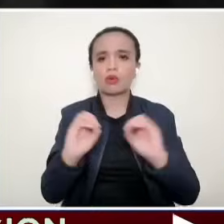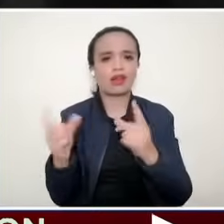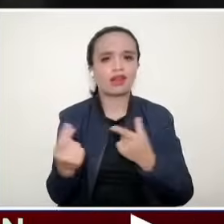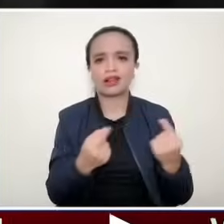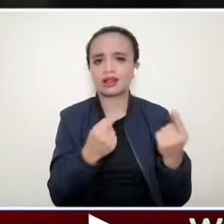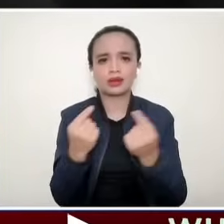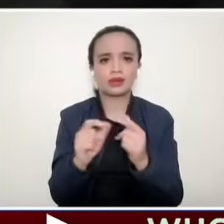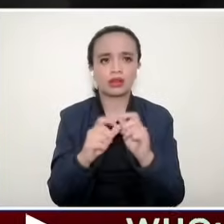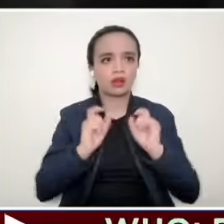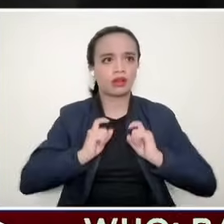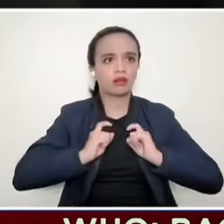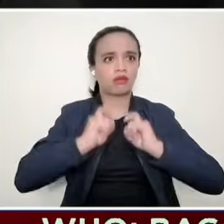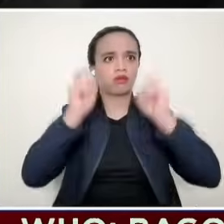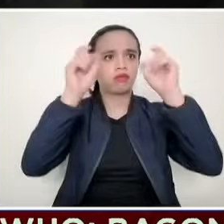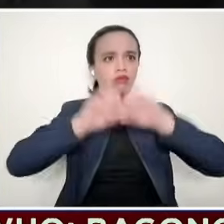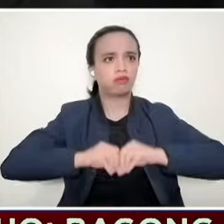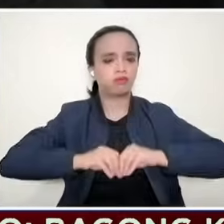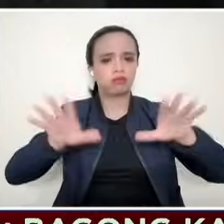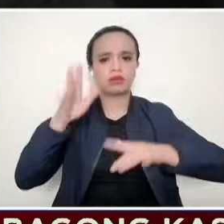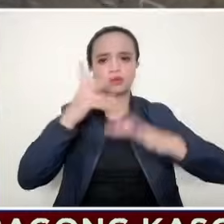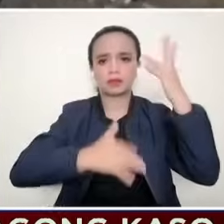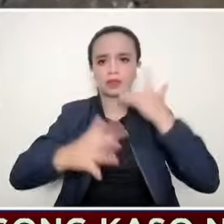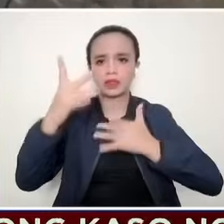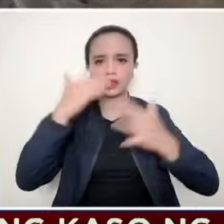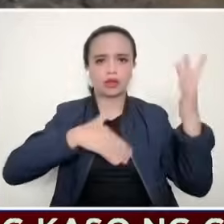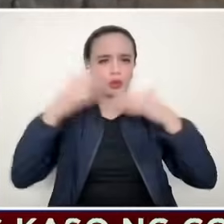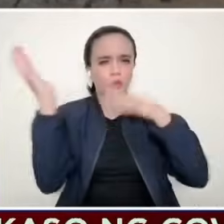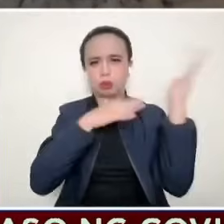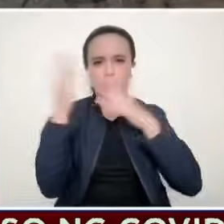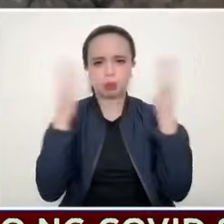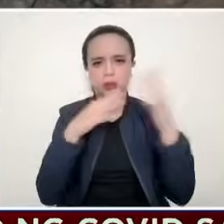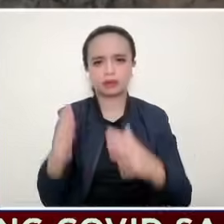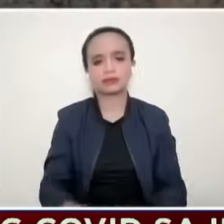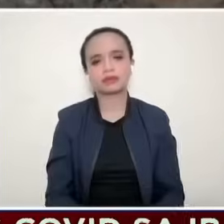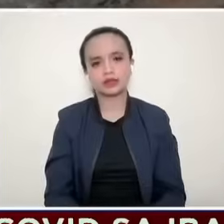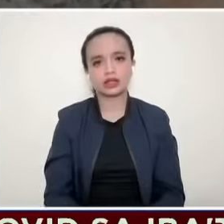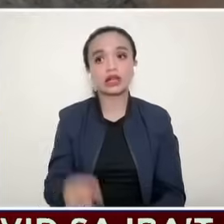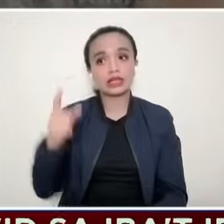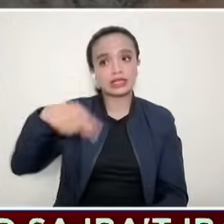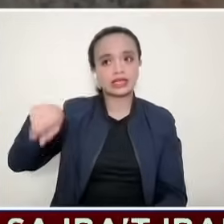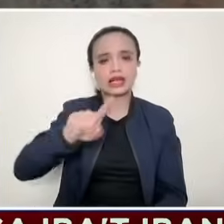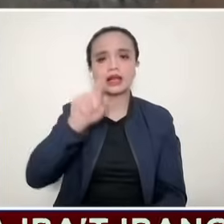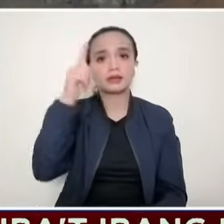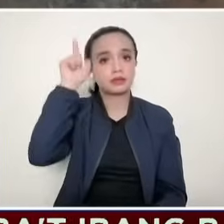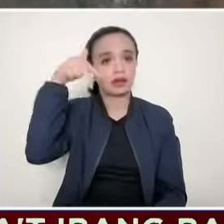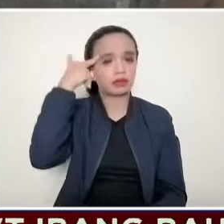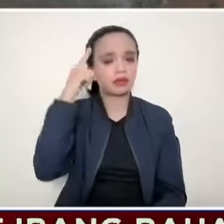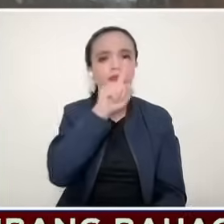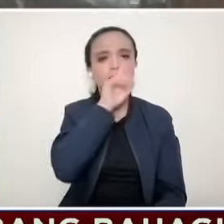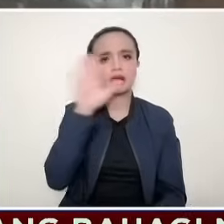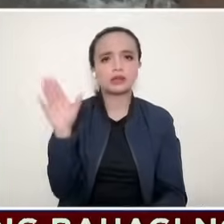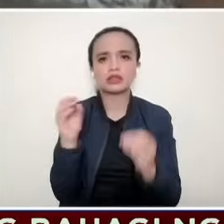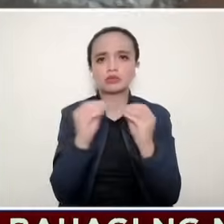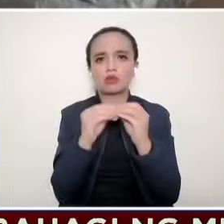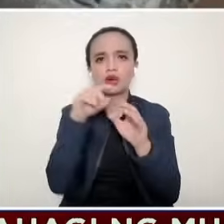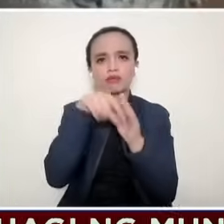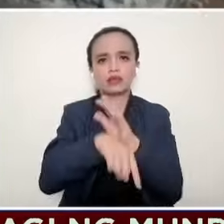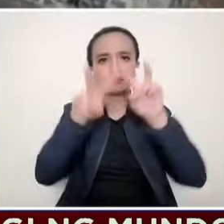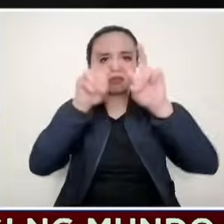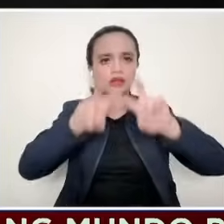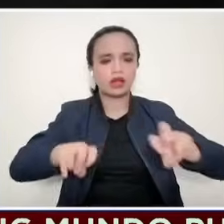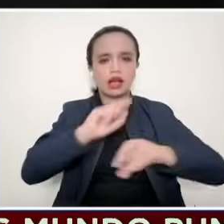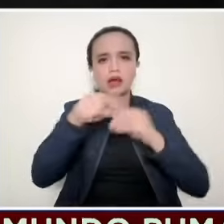ng pagkalat ng apoy at lakas ng hangin. Nangangako sila ng masusing investigasyon sa naging emergency